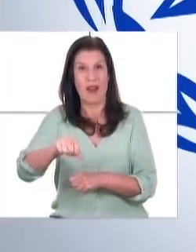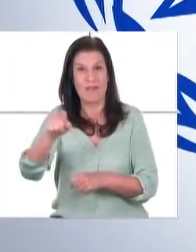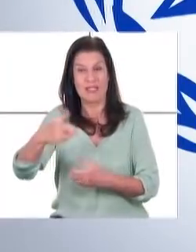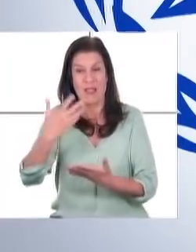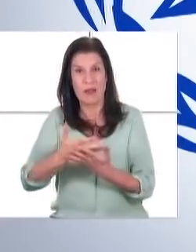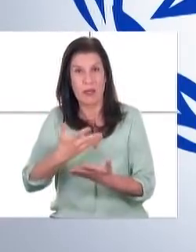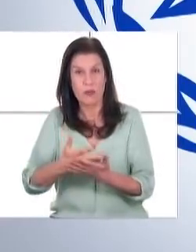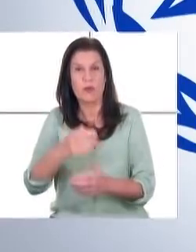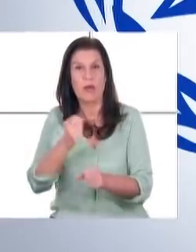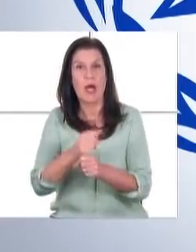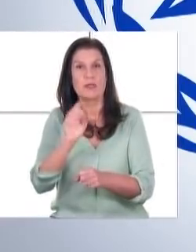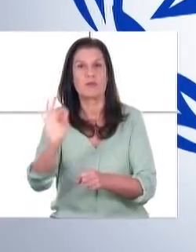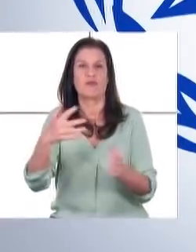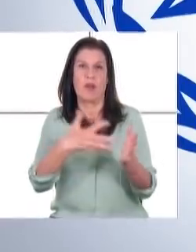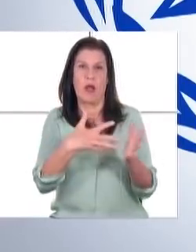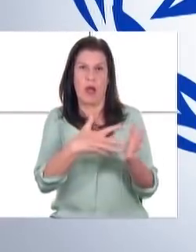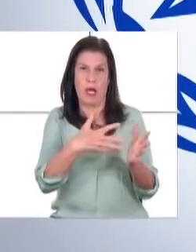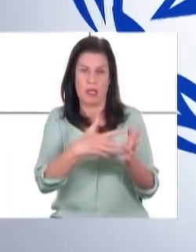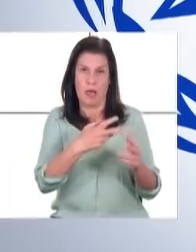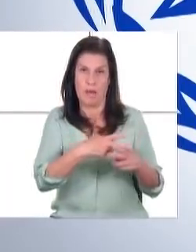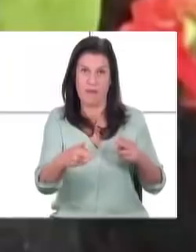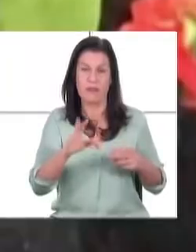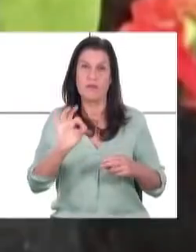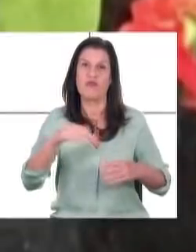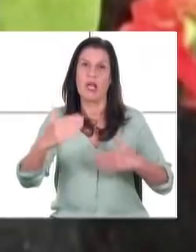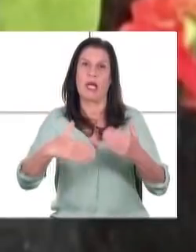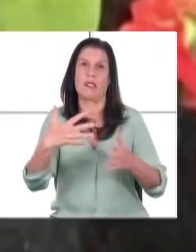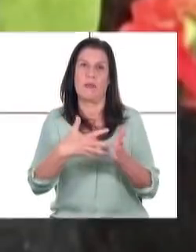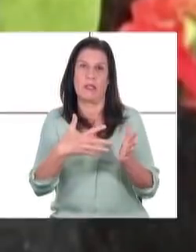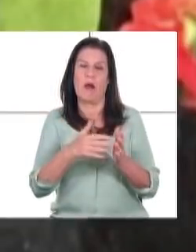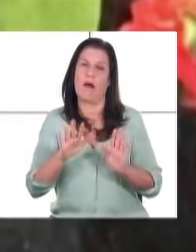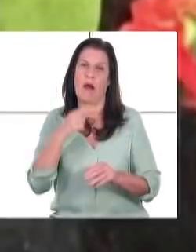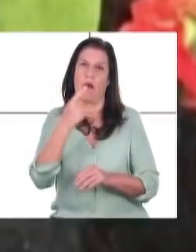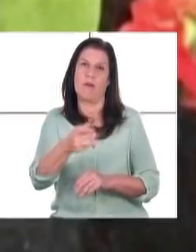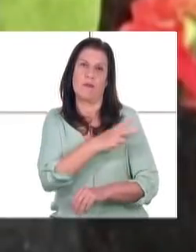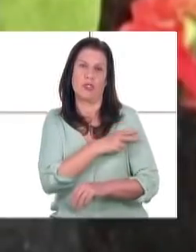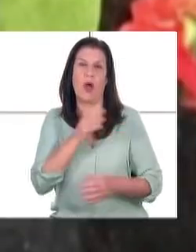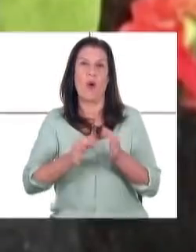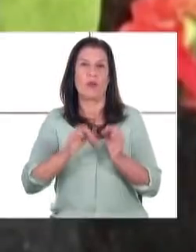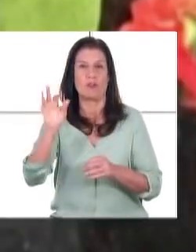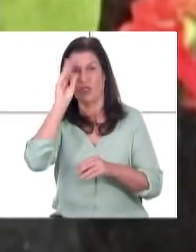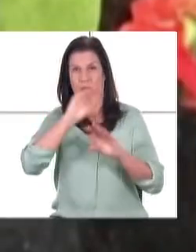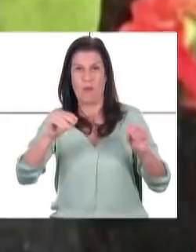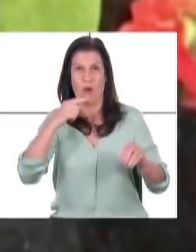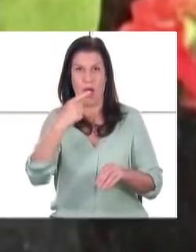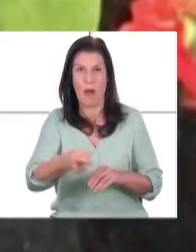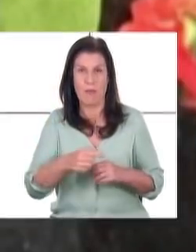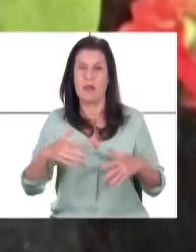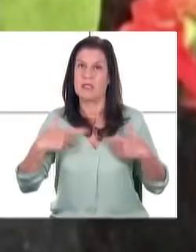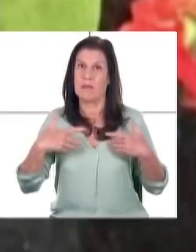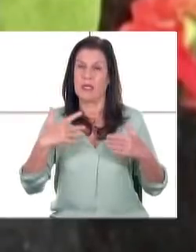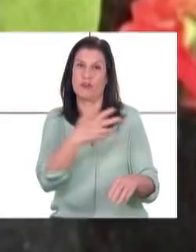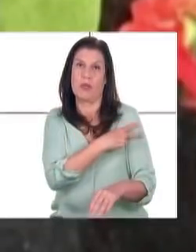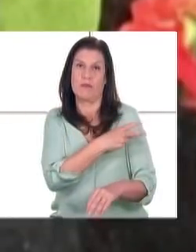בוצעה לצורך החקירתי בלבד וכדי לקדם את החקירה, כך המשטרה. עורך דינו של המורה מסר, אנו שמחים שהמשטרה קיבלה